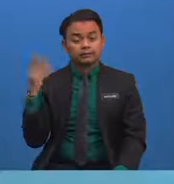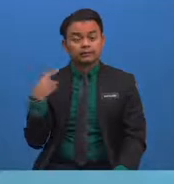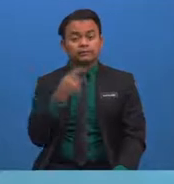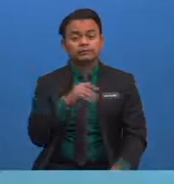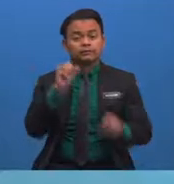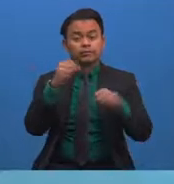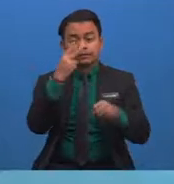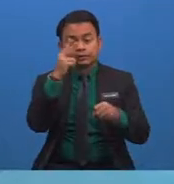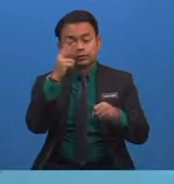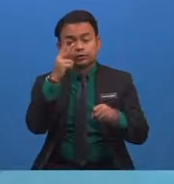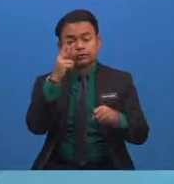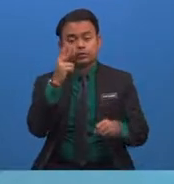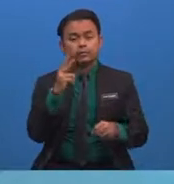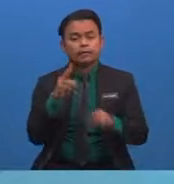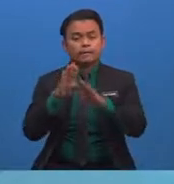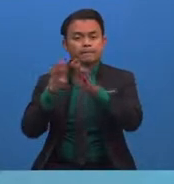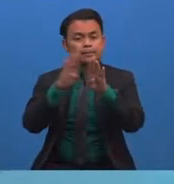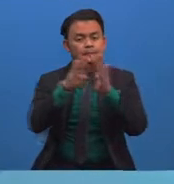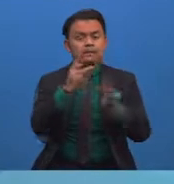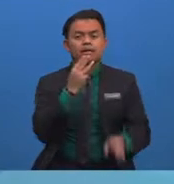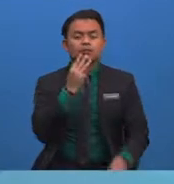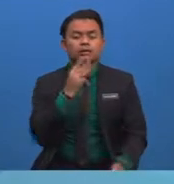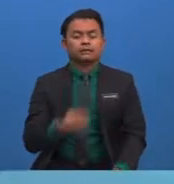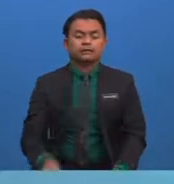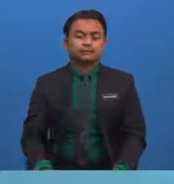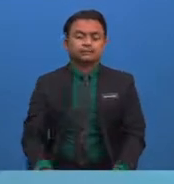dilakukan semasa proses refresh dan kacang yang